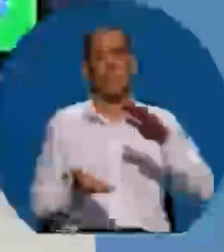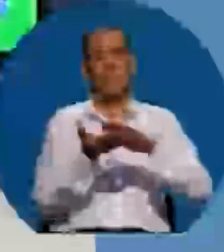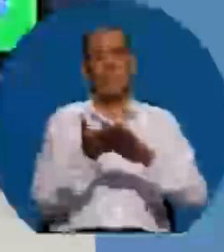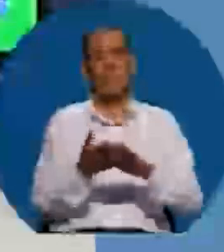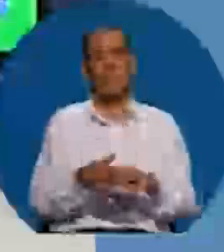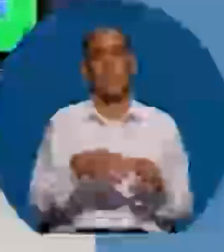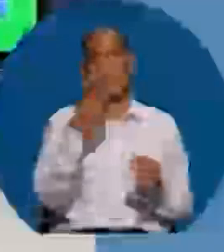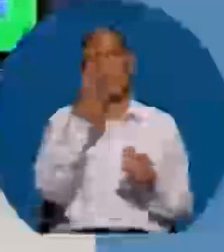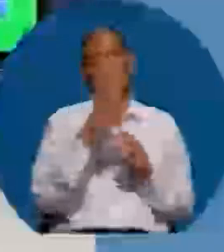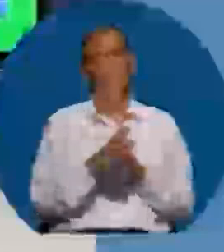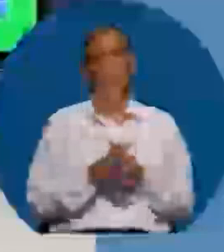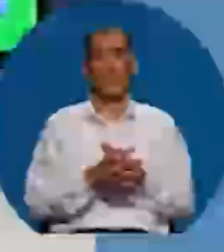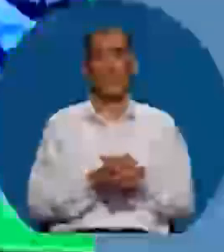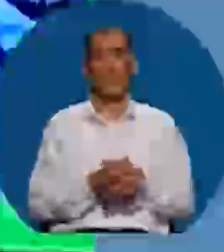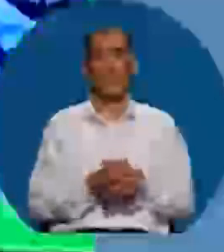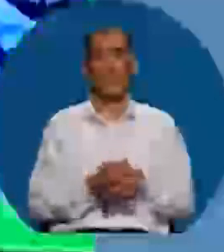жабылуы.